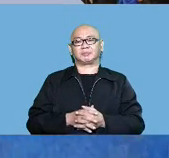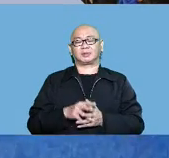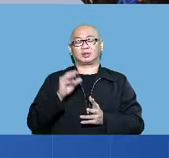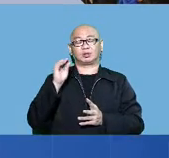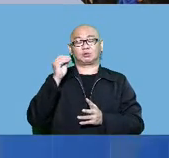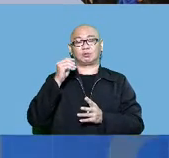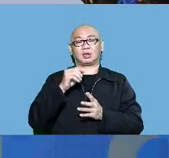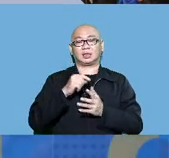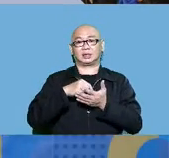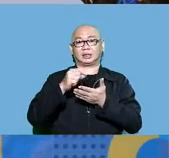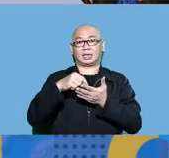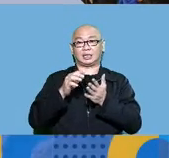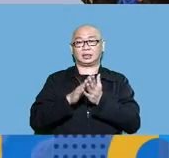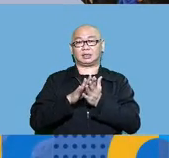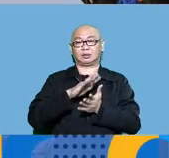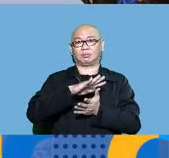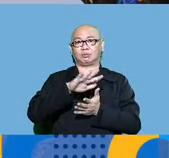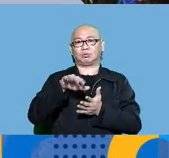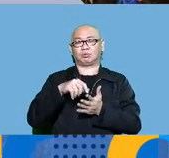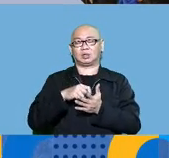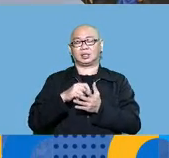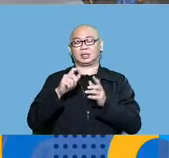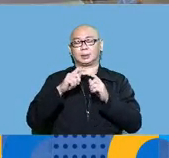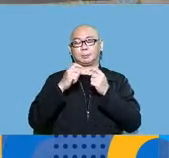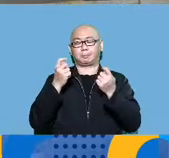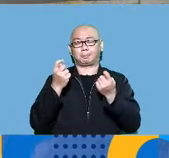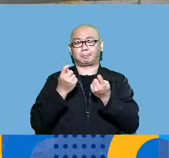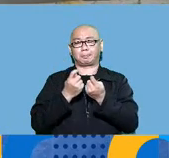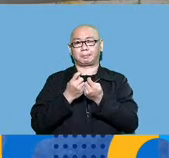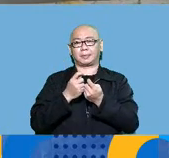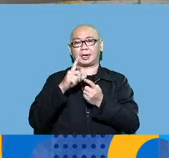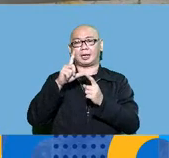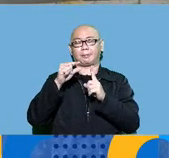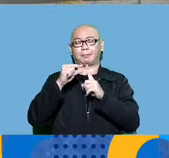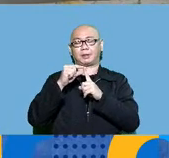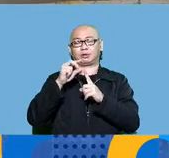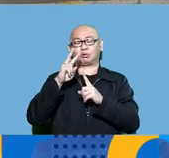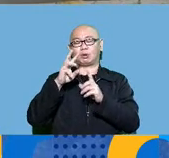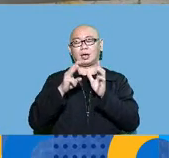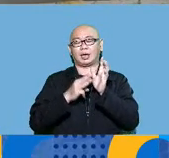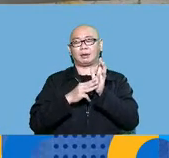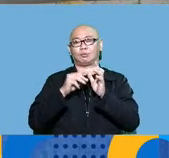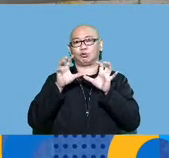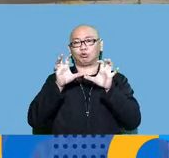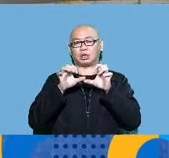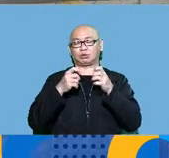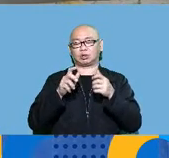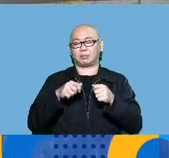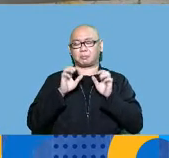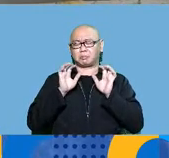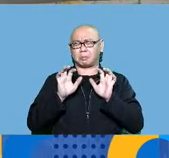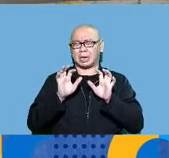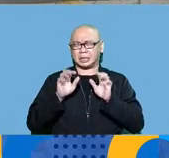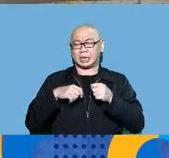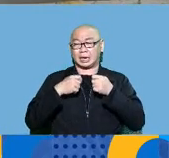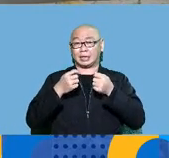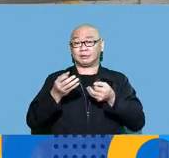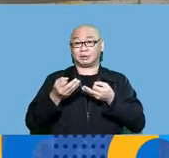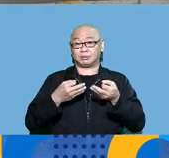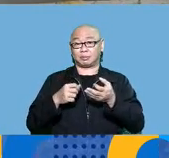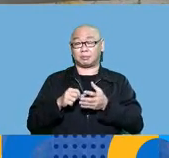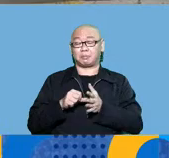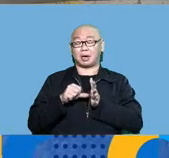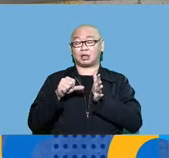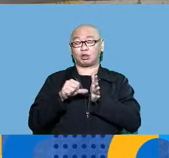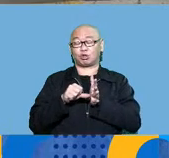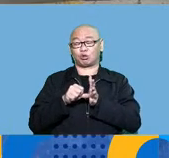Ketua, Sekretaris, dan seluruh super tim LP2M UNES yang telah banyak memfasilitasi, membantu, dan